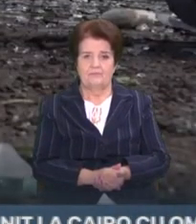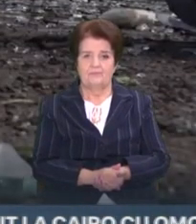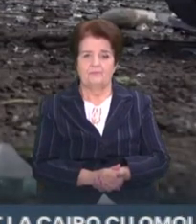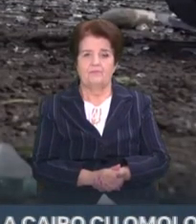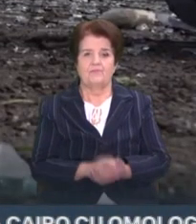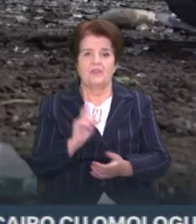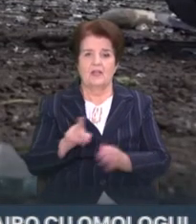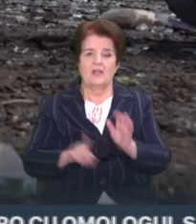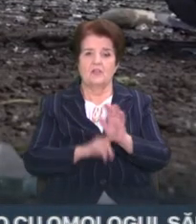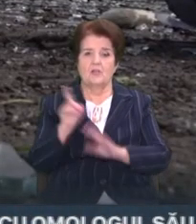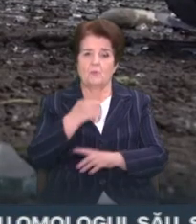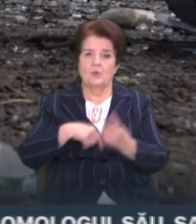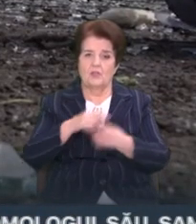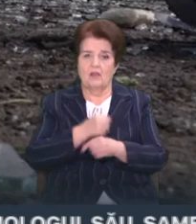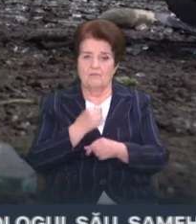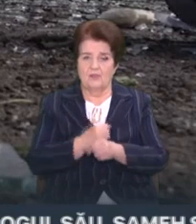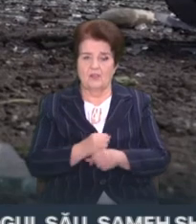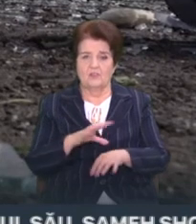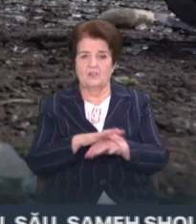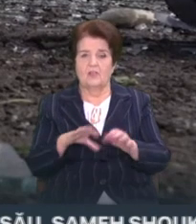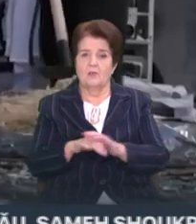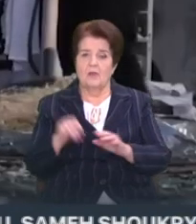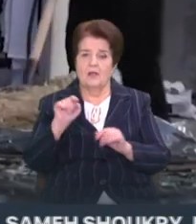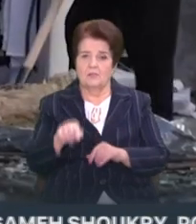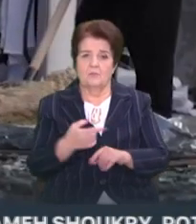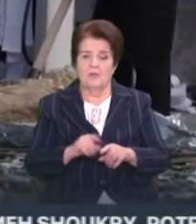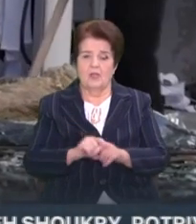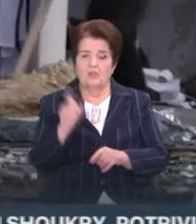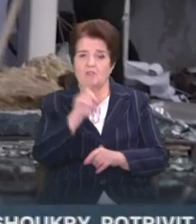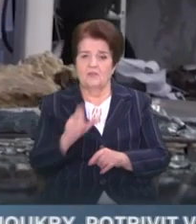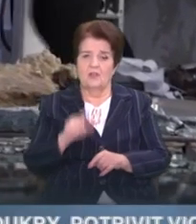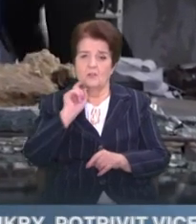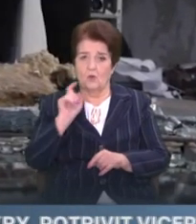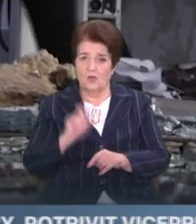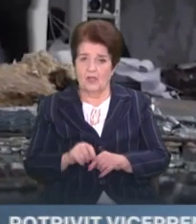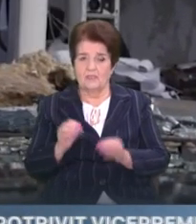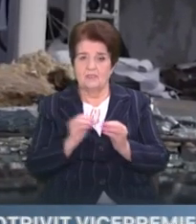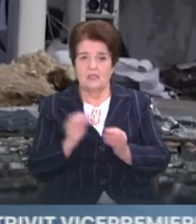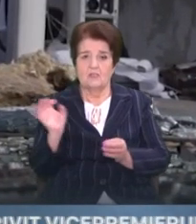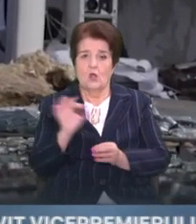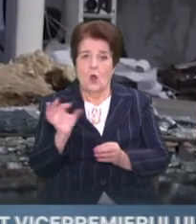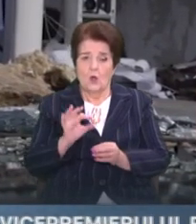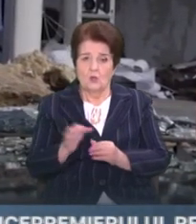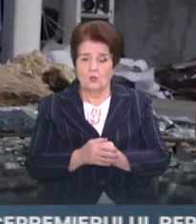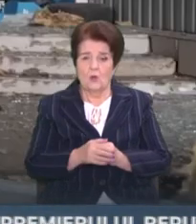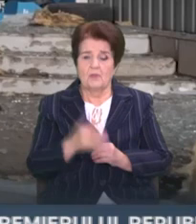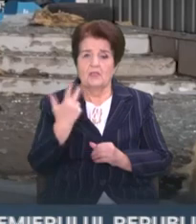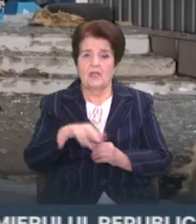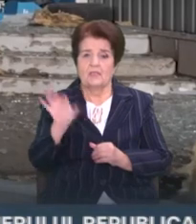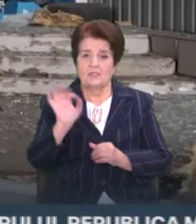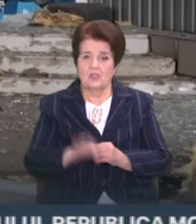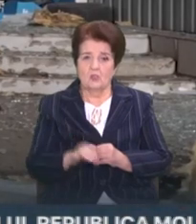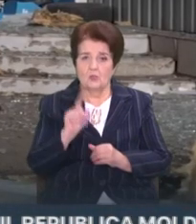De la începutul atacurilor nediscriminatorii asupra țintelor civile din Ucraina, pe 10 octombrie, Rusia a lovit 30%